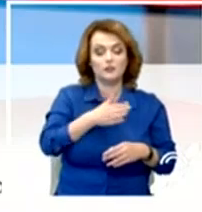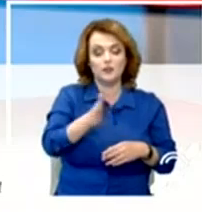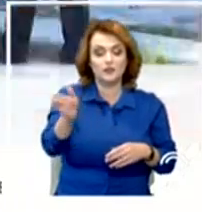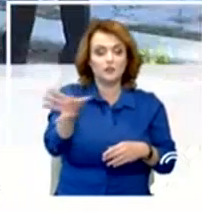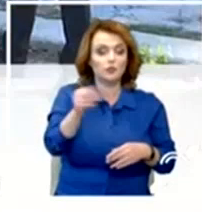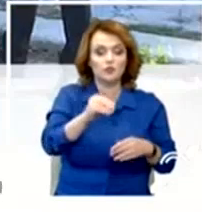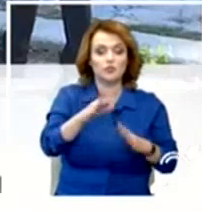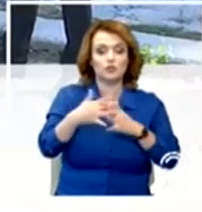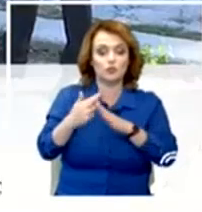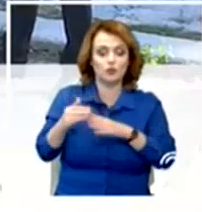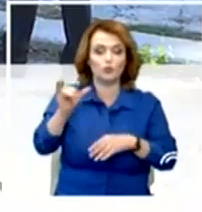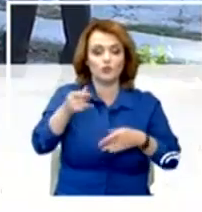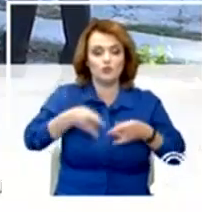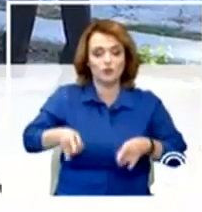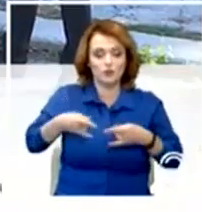eroii.